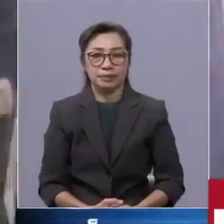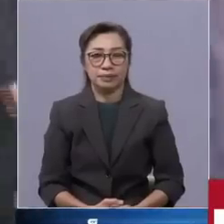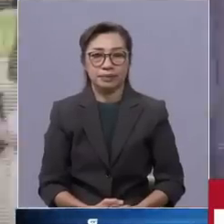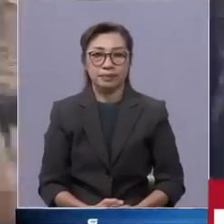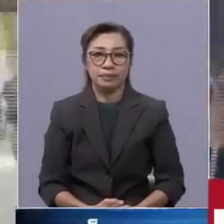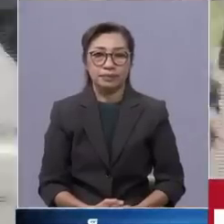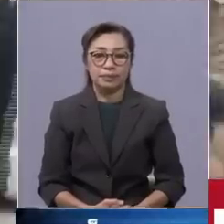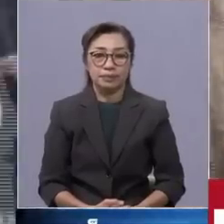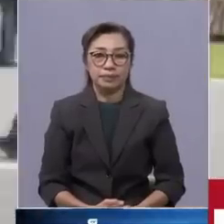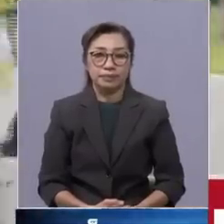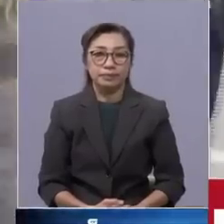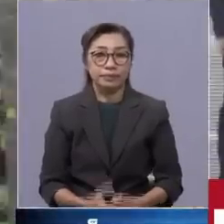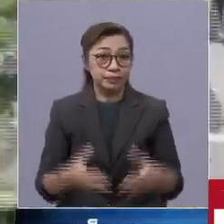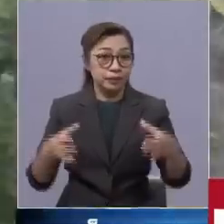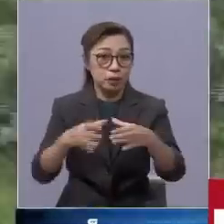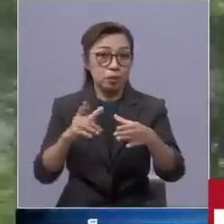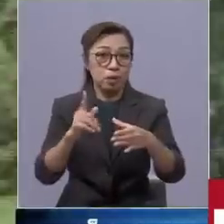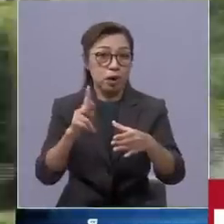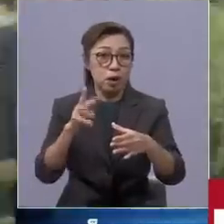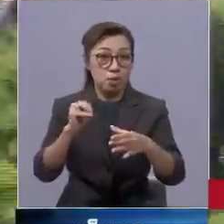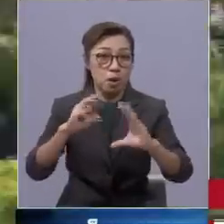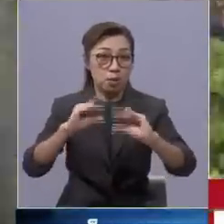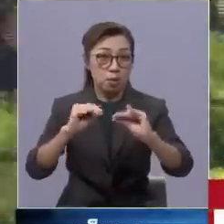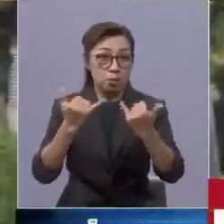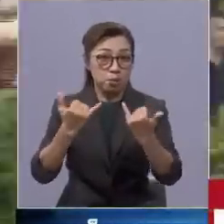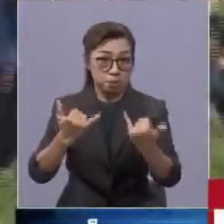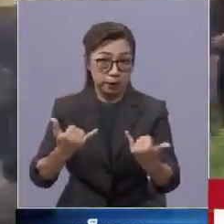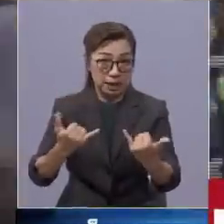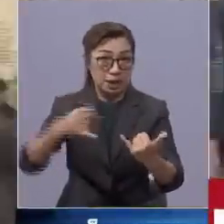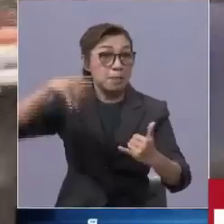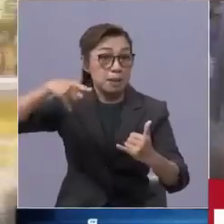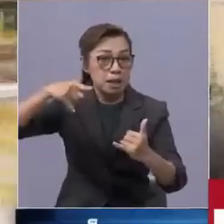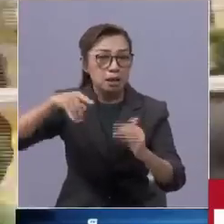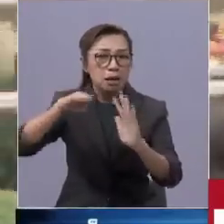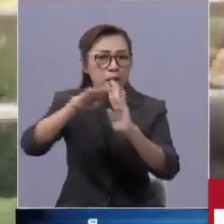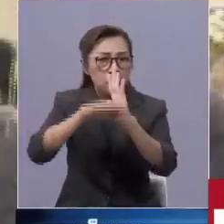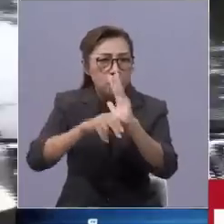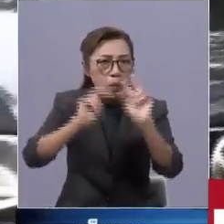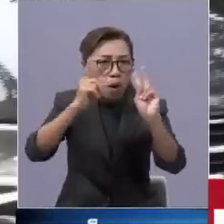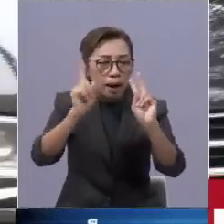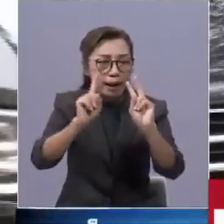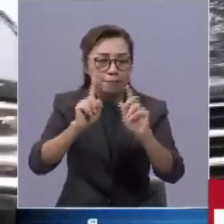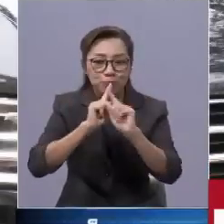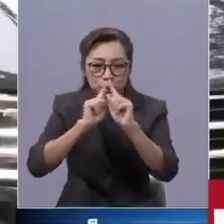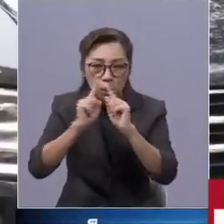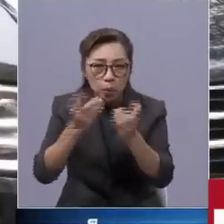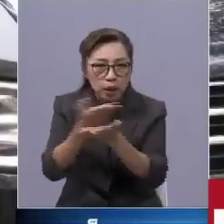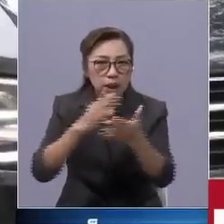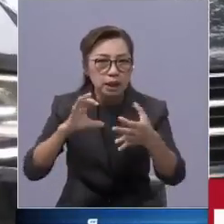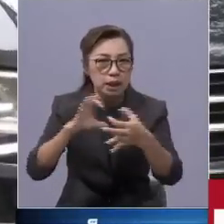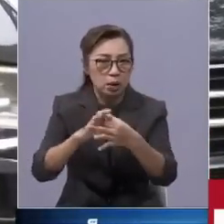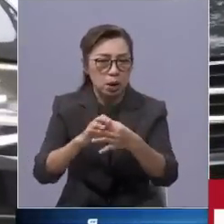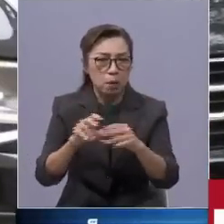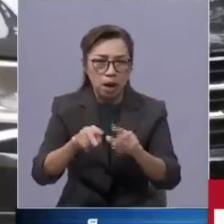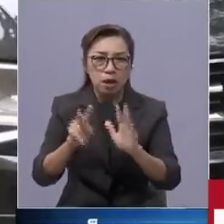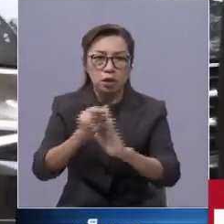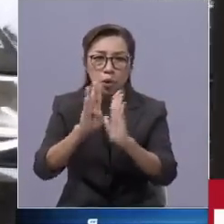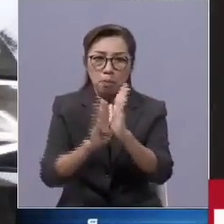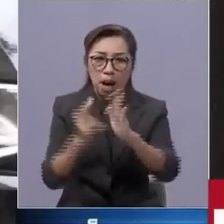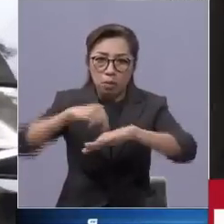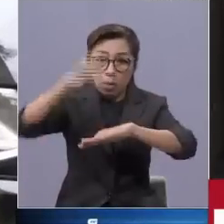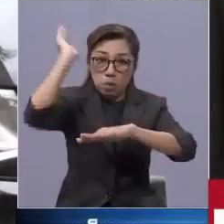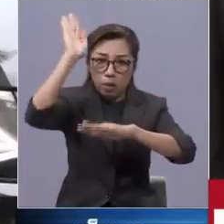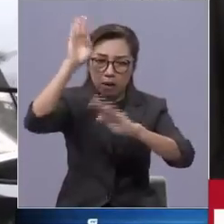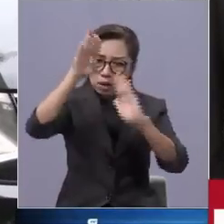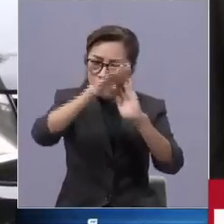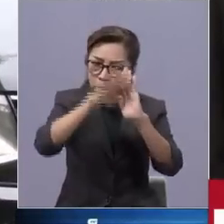สำหรับวาระสำคัญของการประชุมคณะรัฐมนตรีนัดพิเศษวันนี้นะครับจะมีการพิจารณาถึงเรื่องของการจัดทำคำแถลงนโยบายคณะรัฐมน